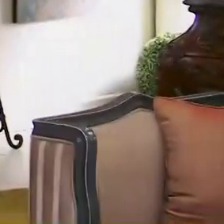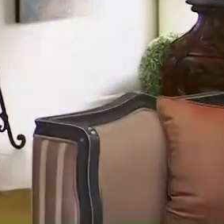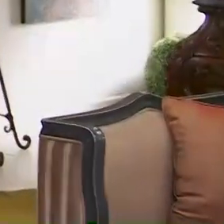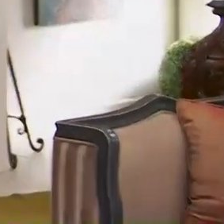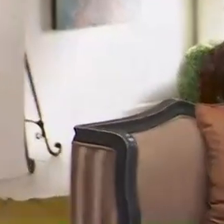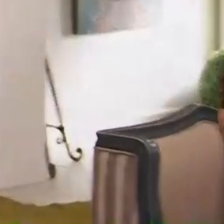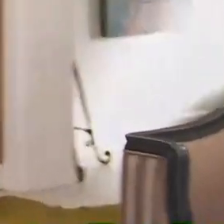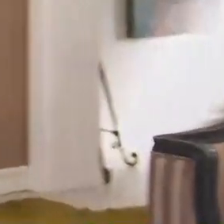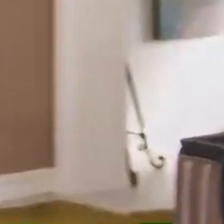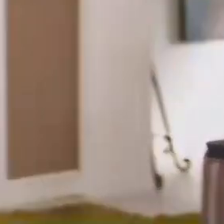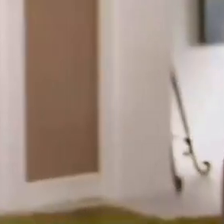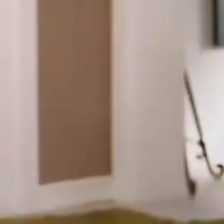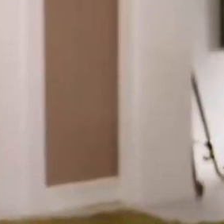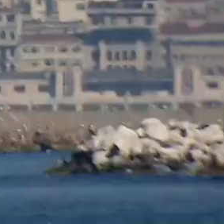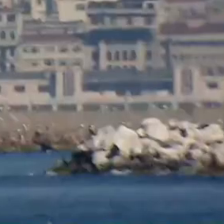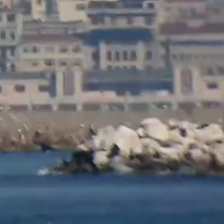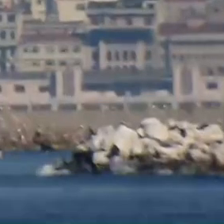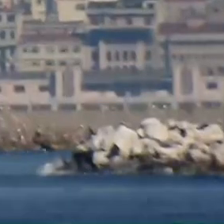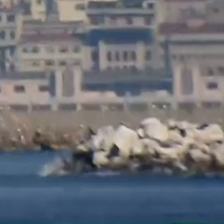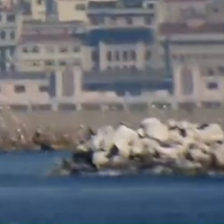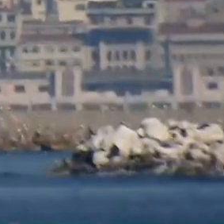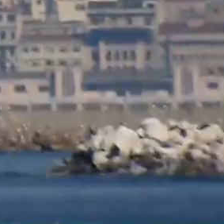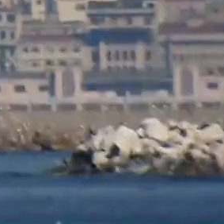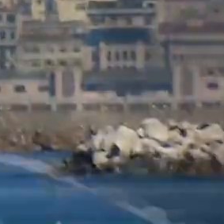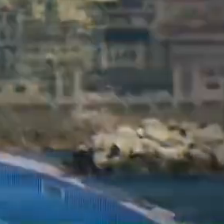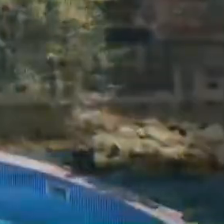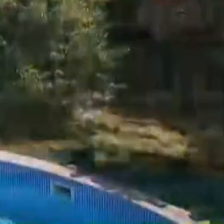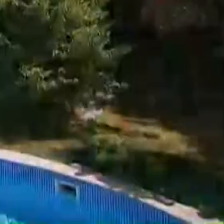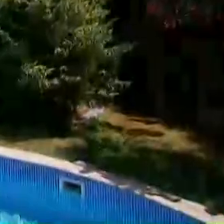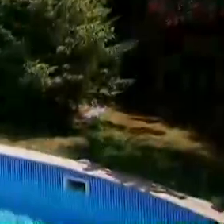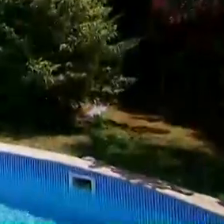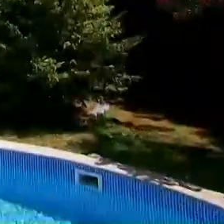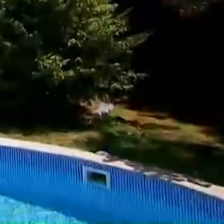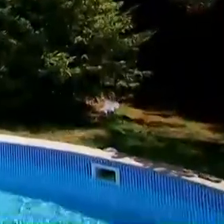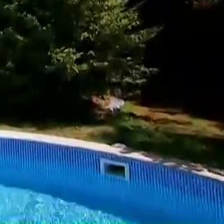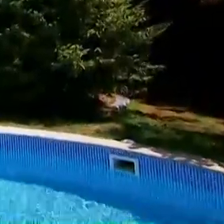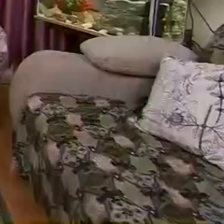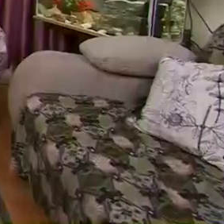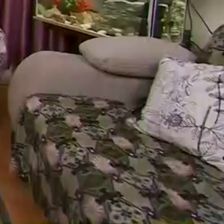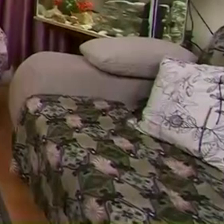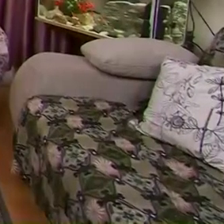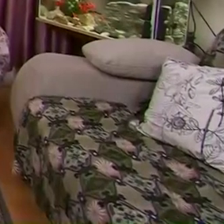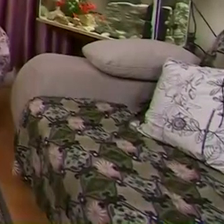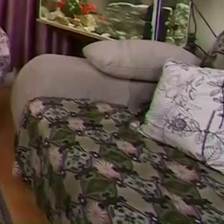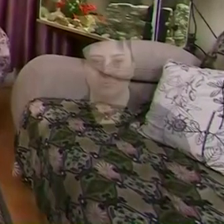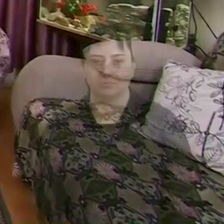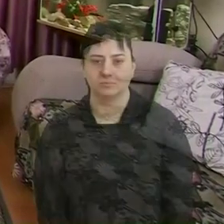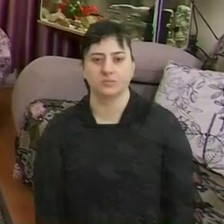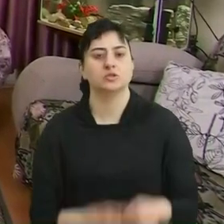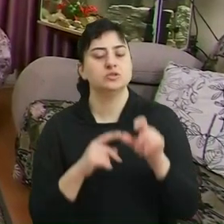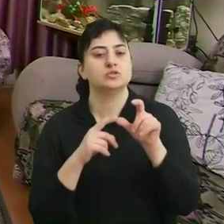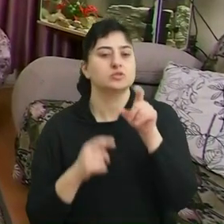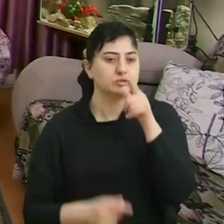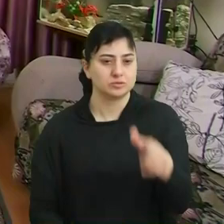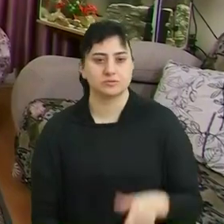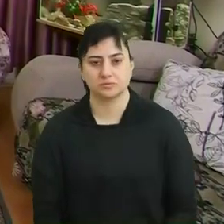yaparak salondan çıkıyor. Galata civarında ilerleyen bir yolcu vapuru. Villanın havuz tarafı. Müştemilata girdi. Şükrü!